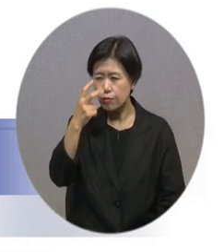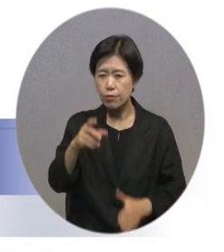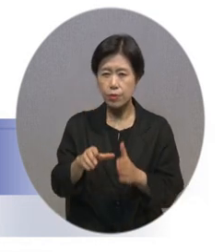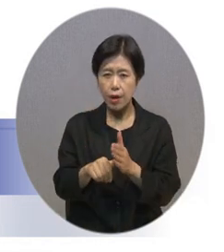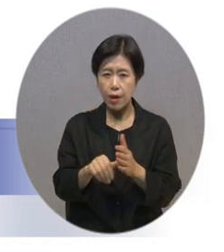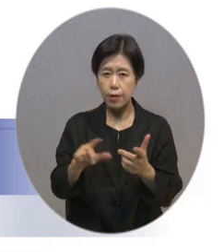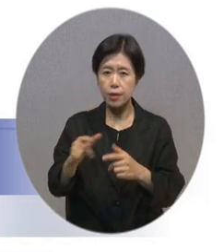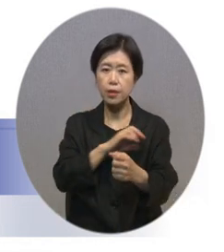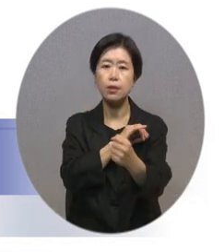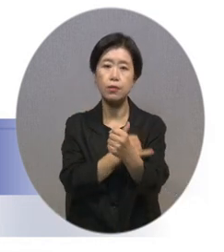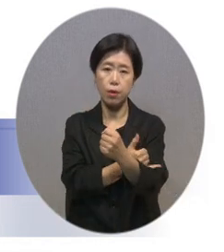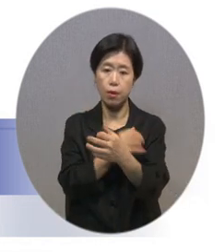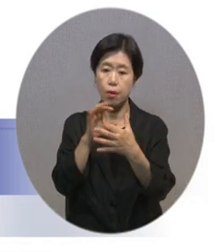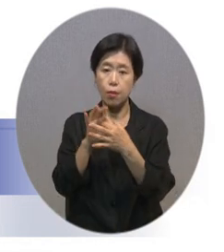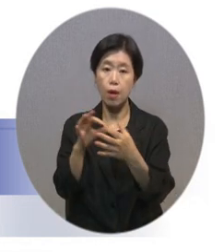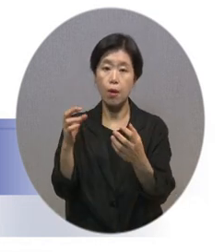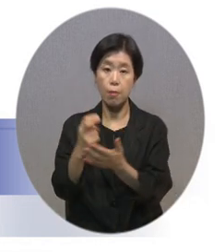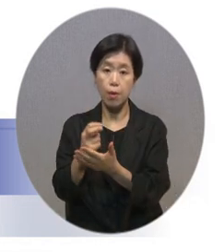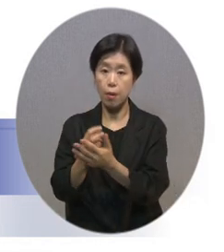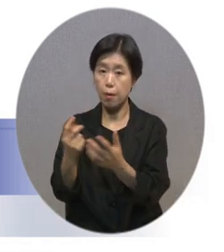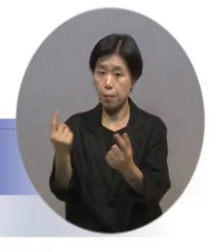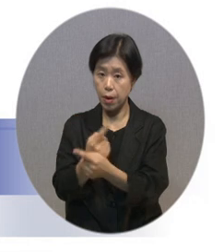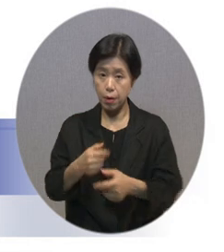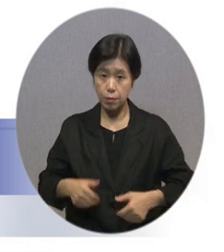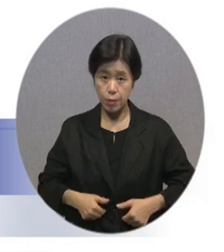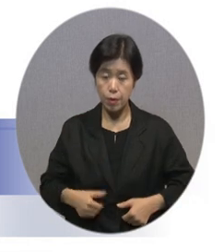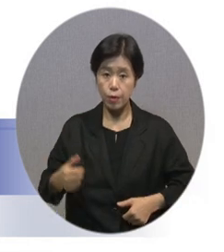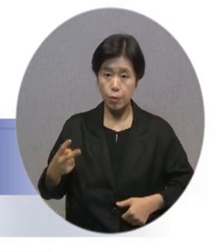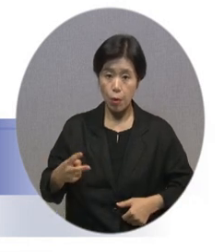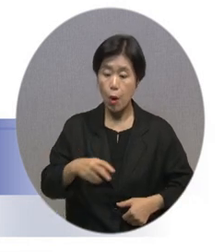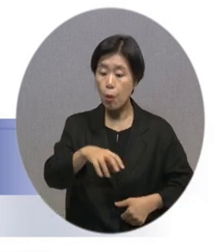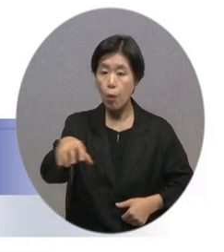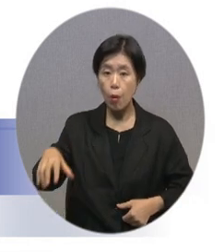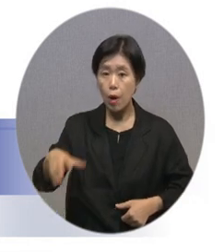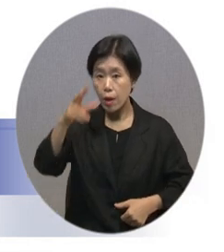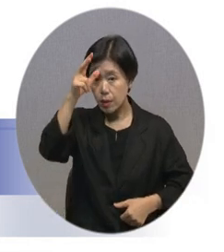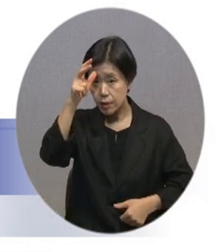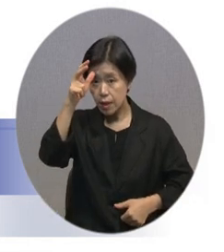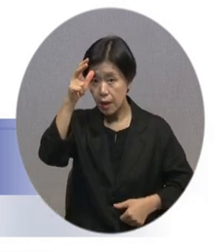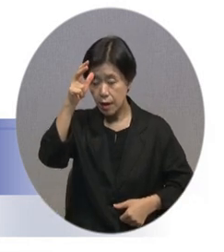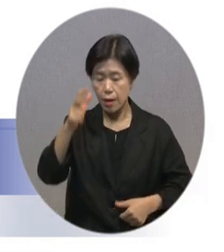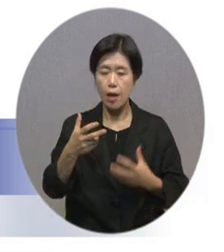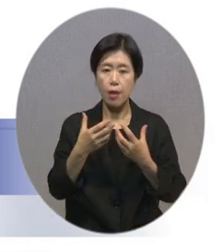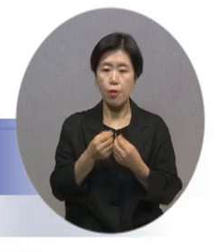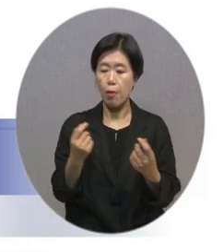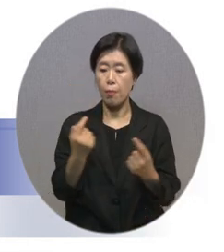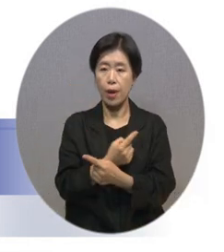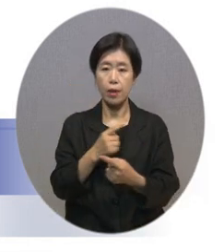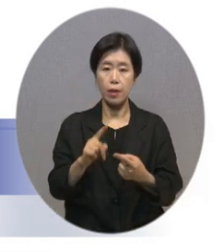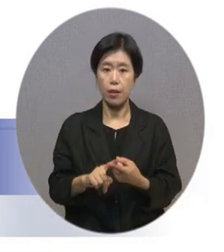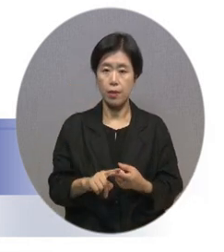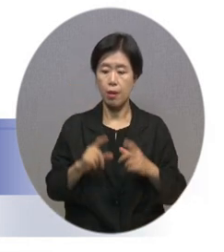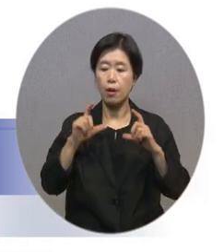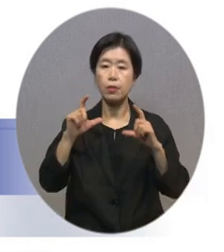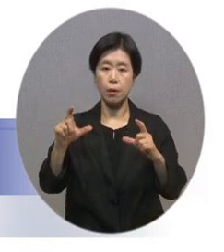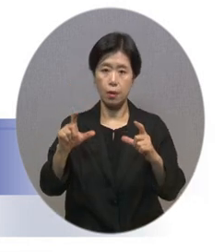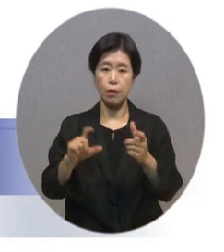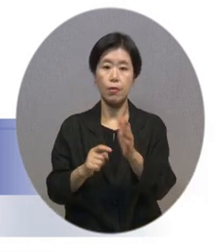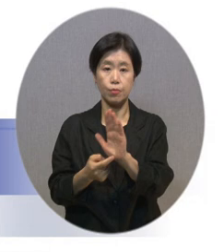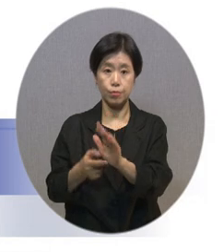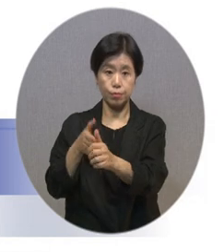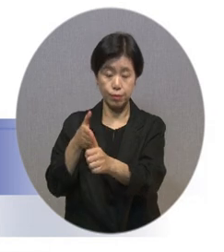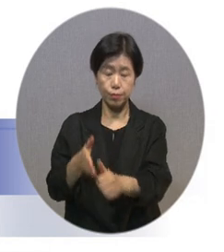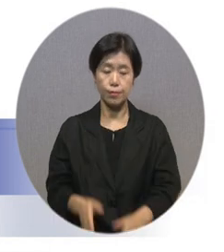규칙을 개정하고 시도 경찰청과 소속 경찰서의이 해당 사례 개선 조치 내용을 전파할